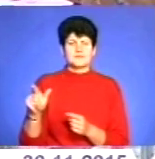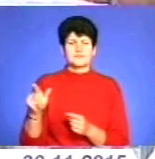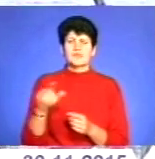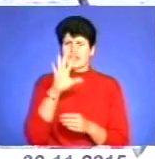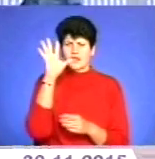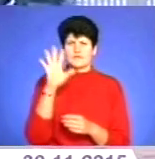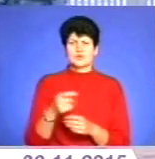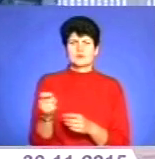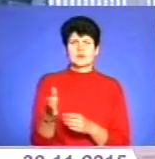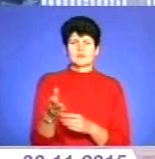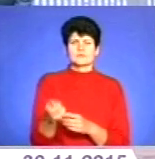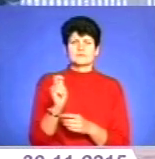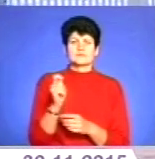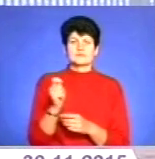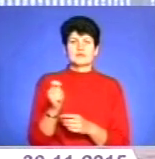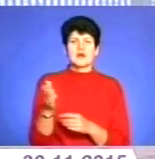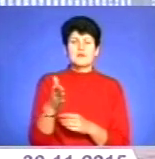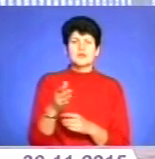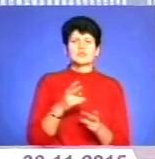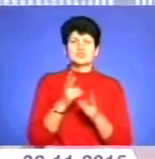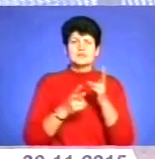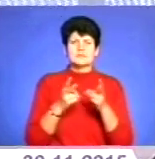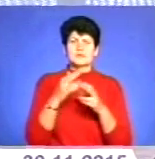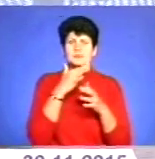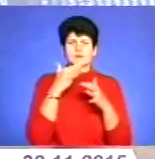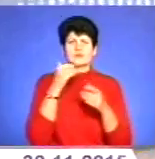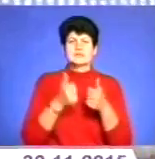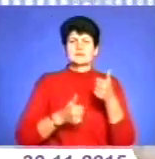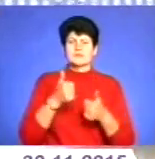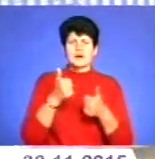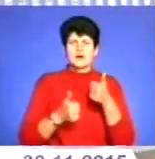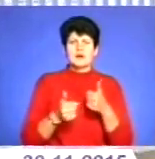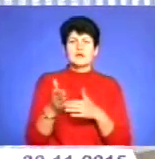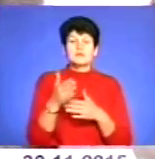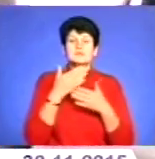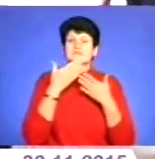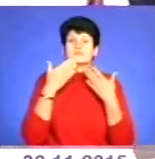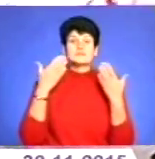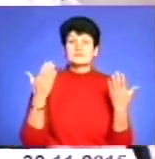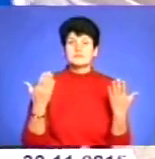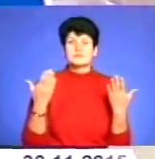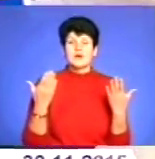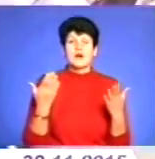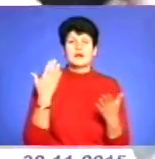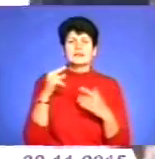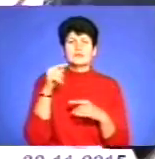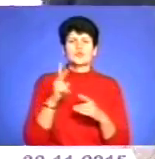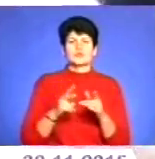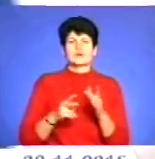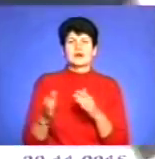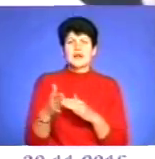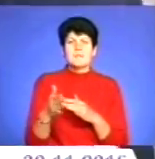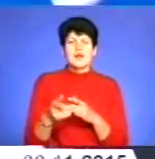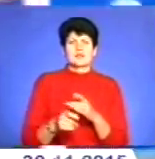що ловиться? Рибалки скаржаться. Після чергових змагань на нашому ставі риби не стало. Але тим, хто рибалить з дитинства,